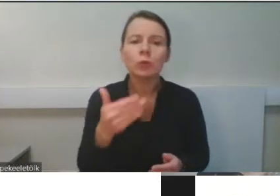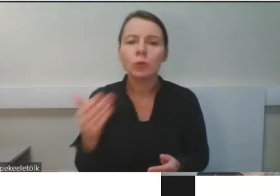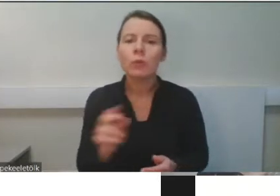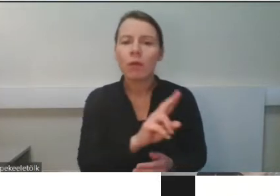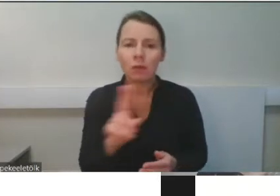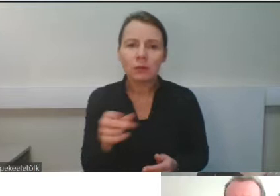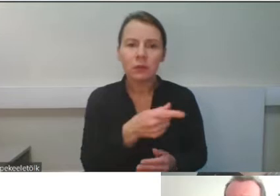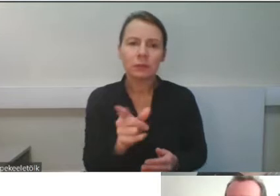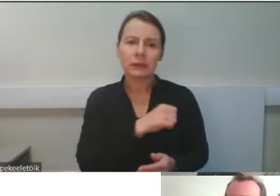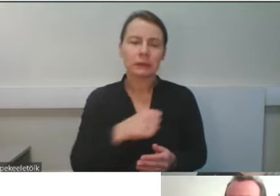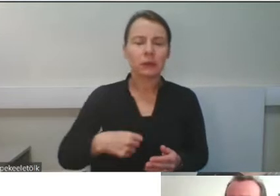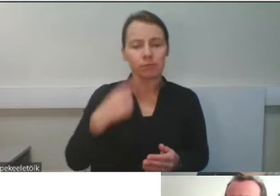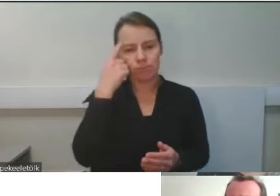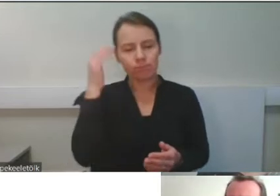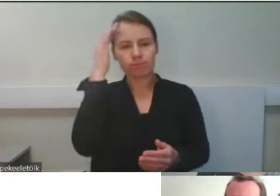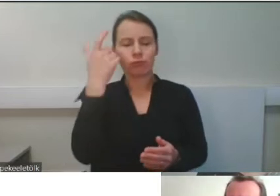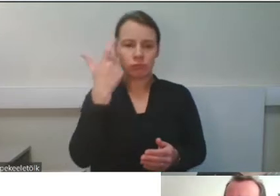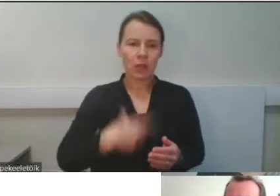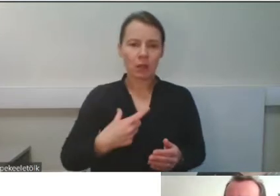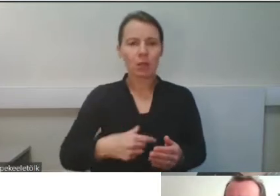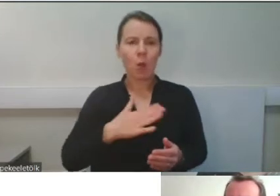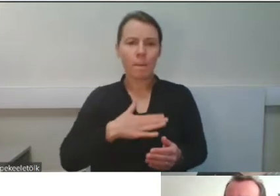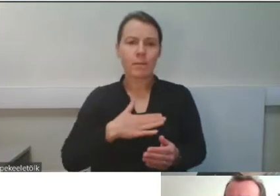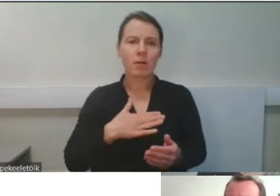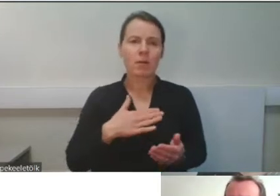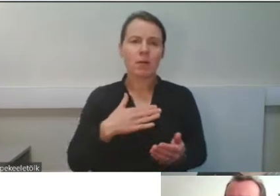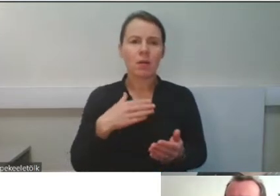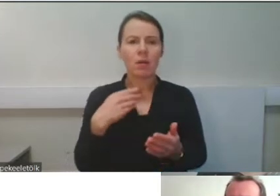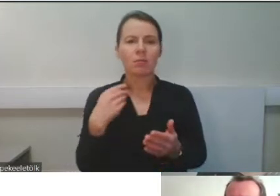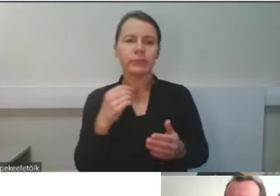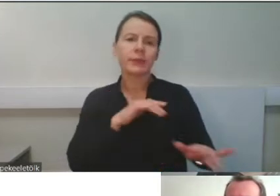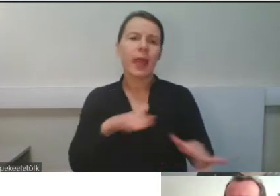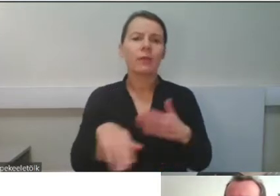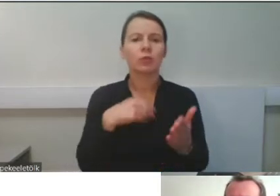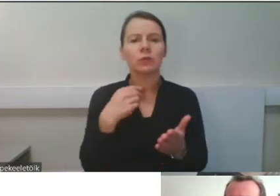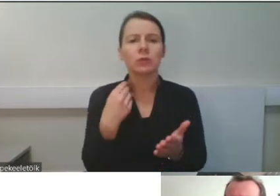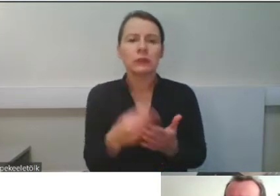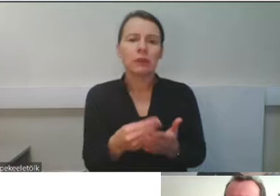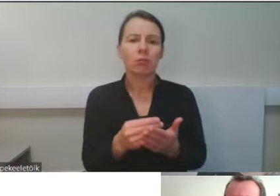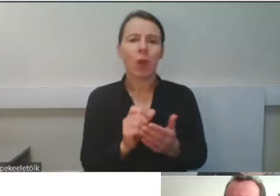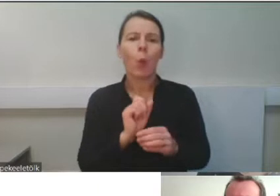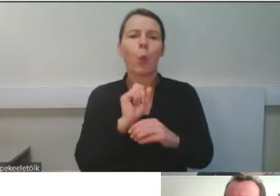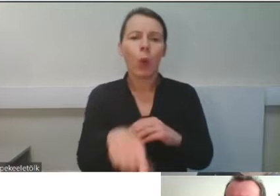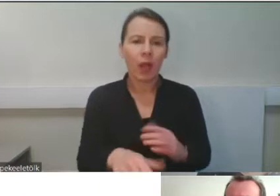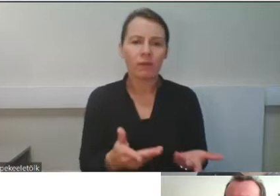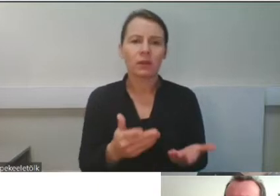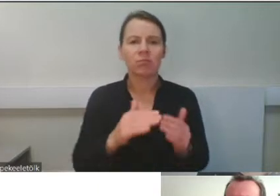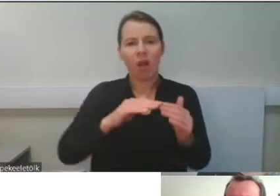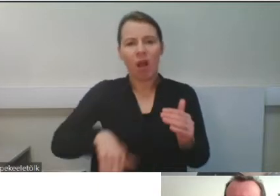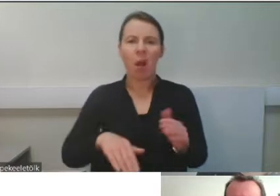defineerimise küsimus, et nagu ma juba enne ütlesin, et on mitu erinevat määratlust, et sõna puue või